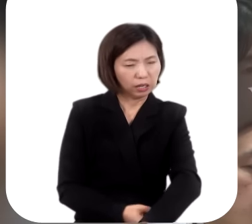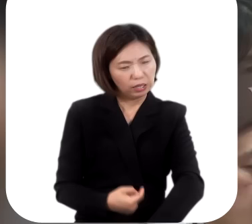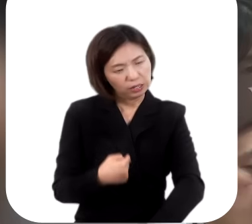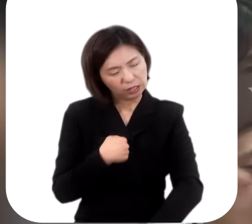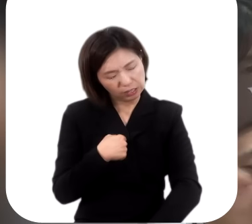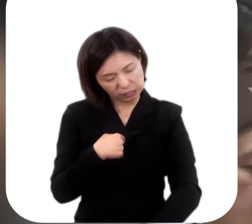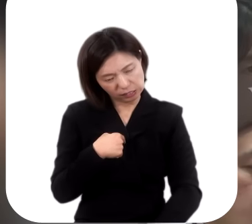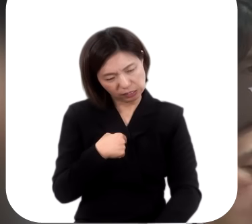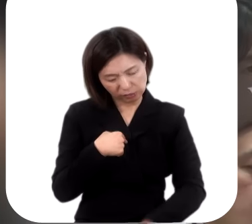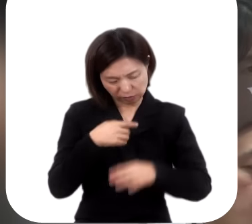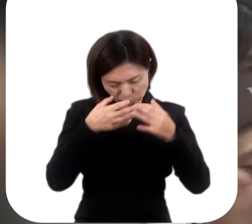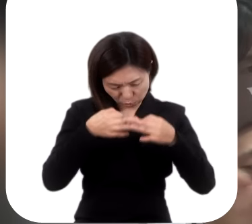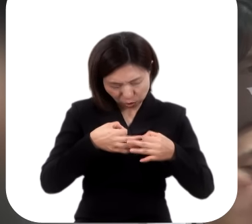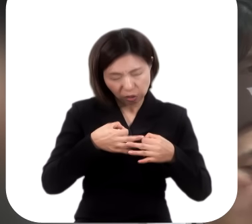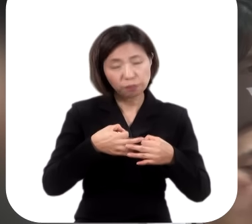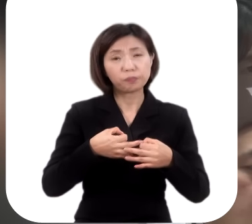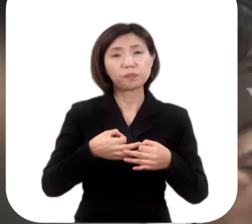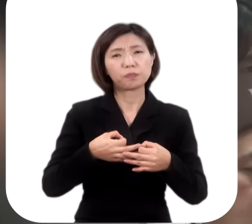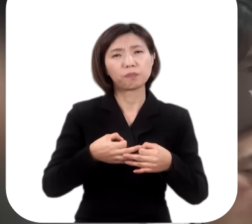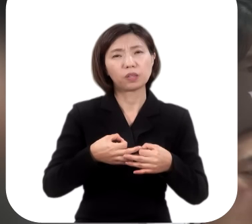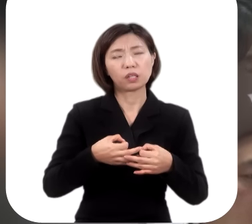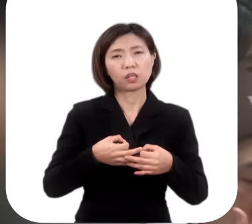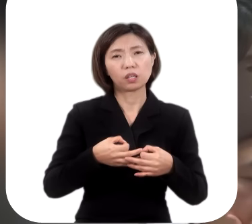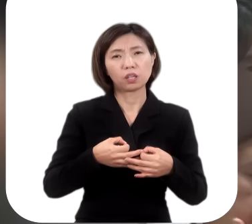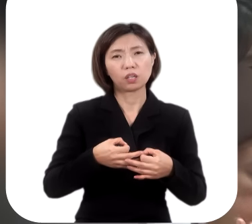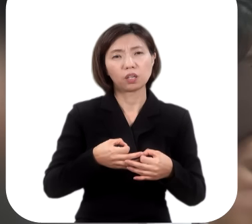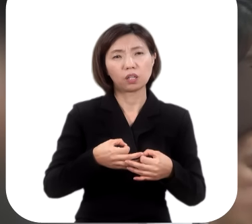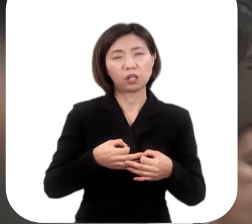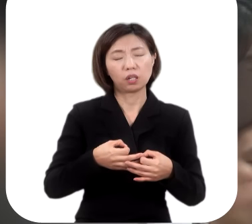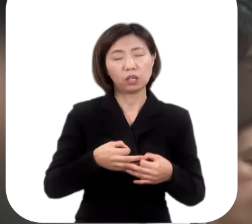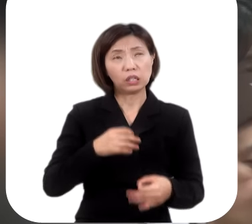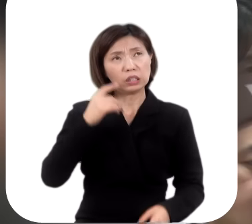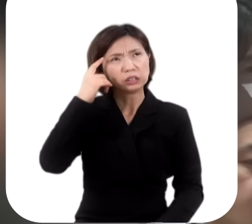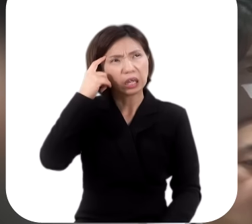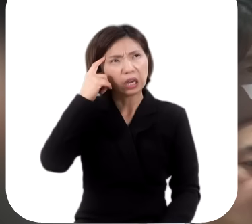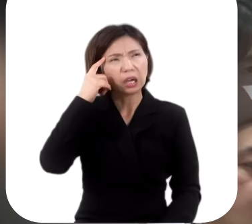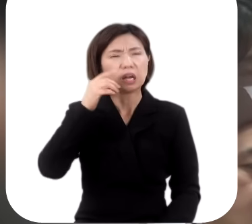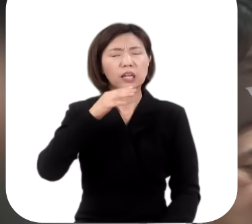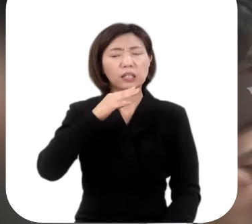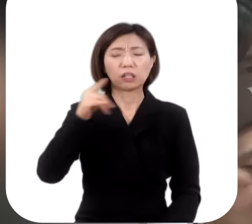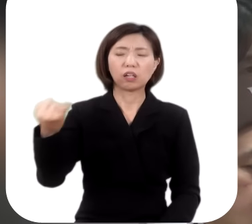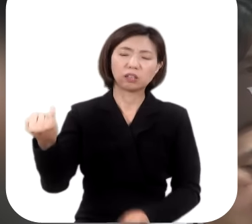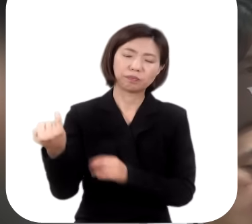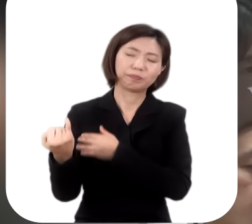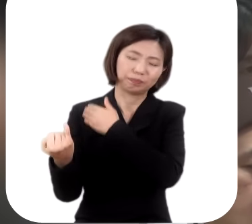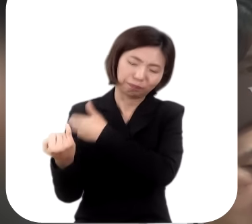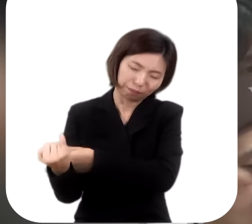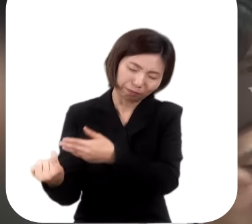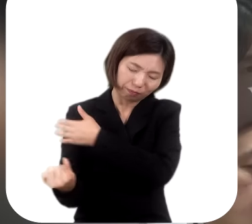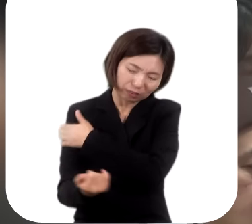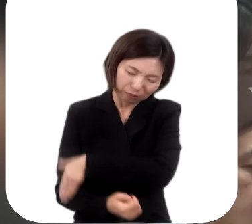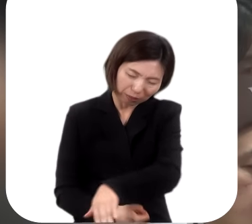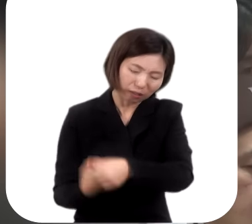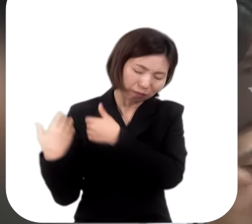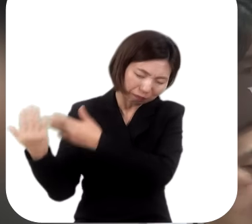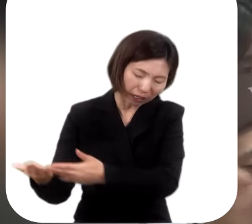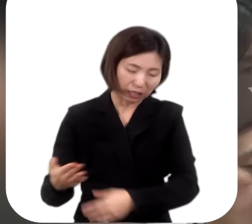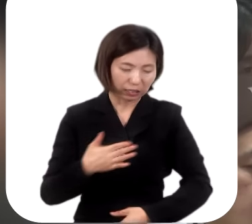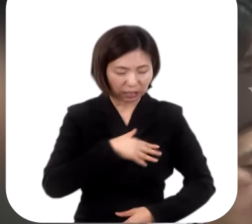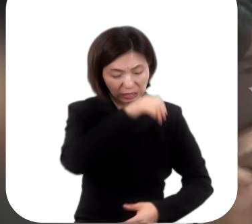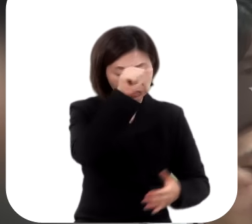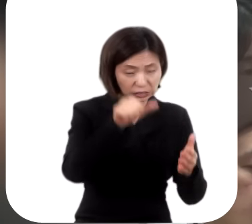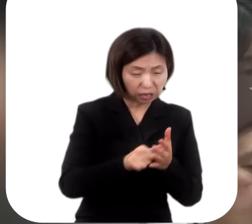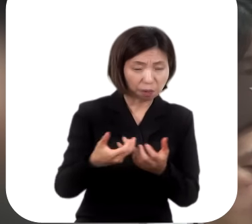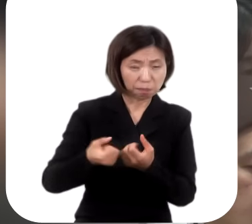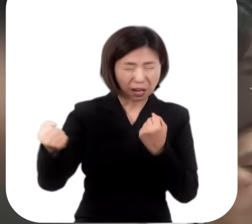것이 아닌가. 지금 너무 제가 머리는 속으로는 그것도 내 인생이고 이렇게 사는 것도 내